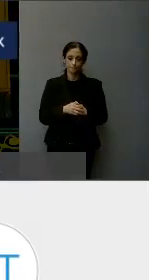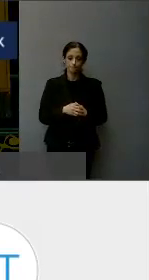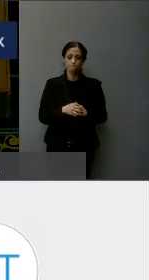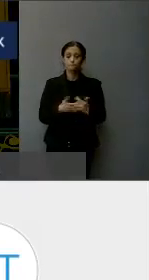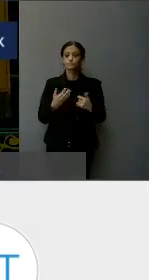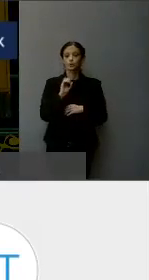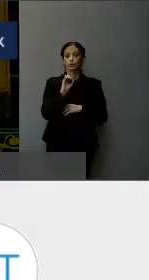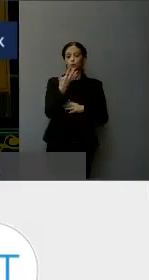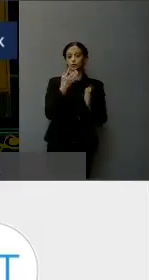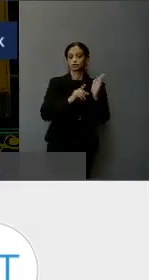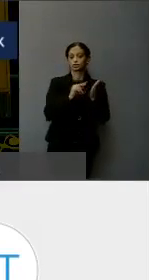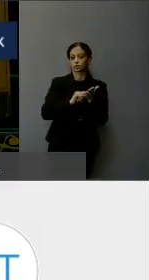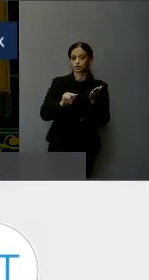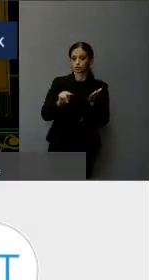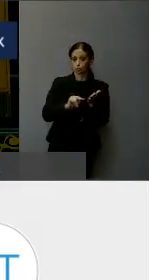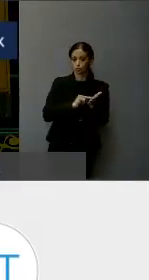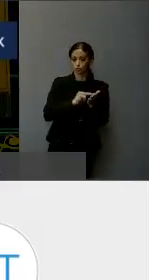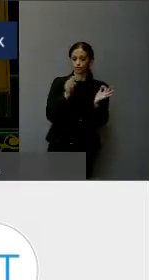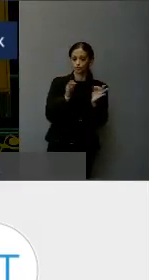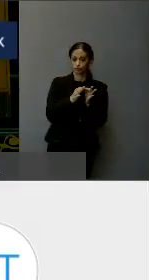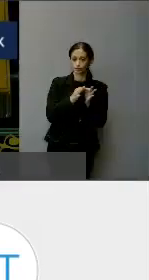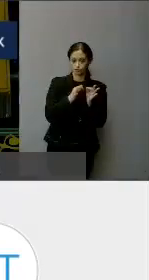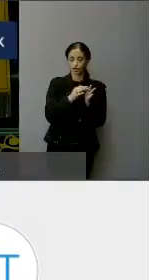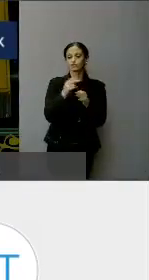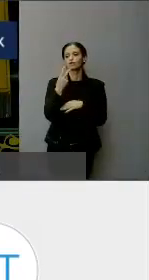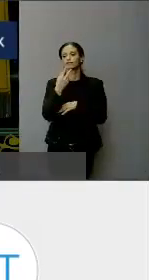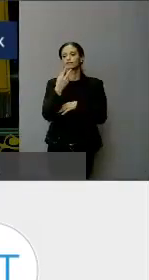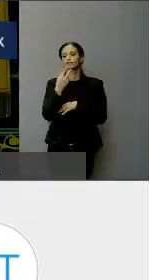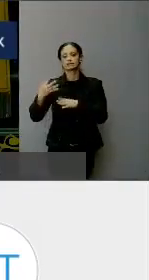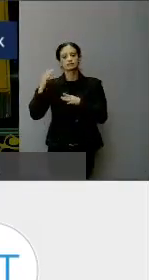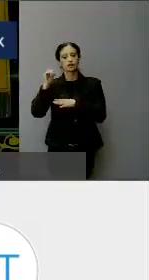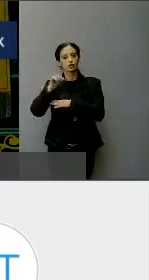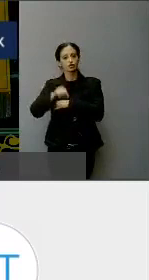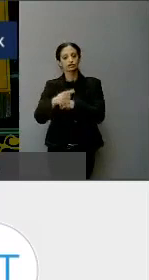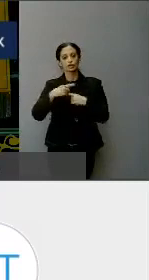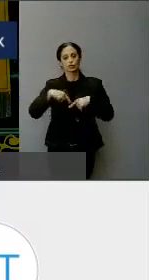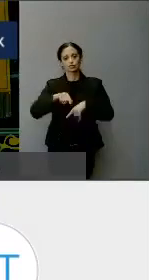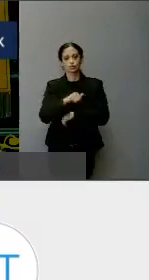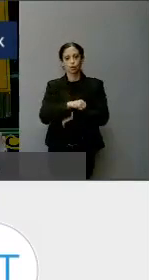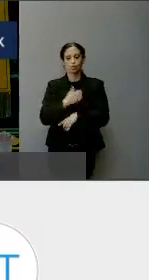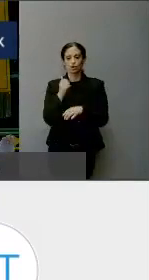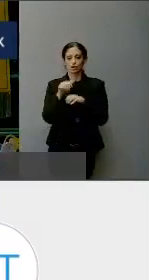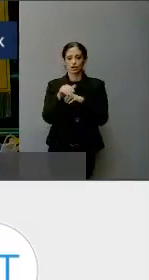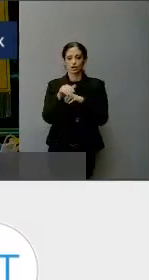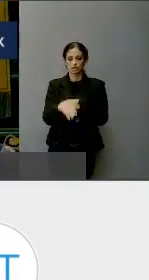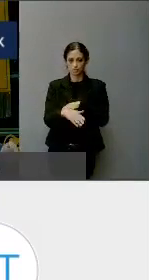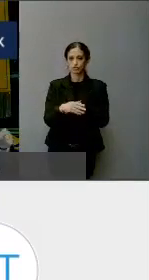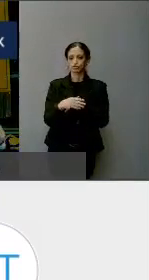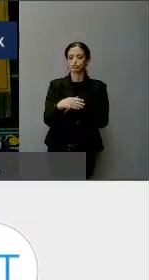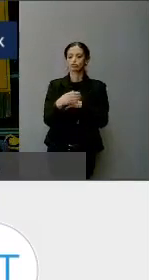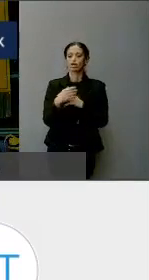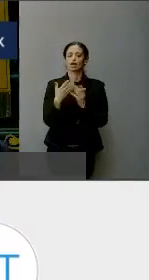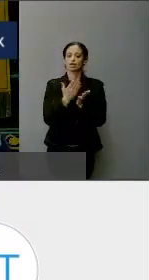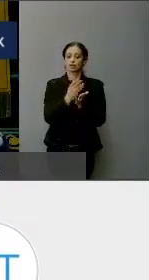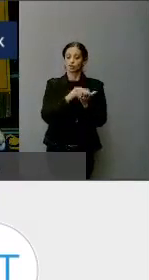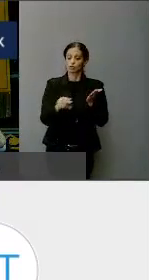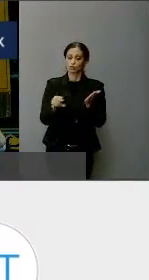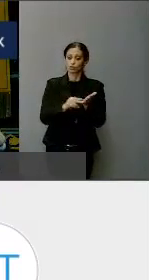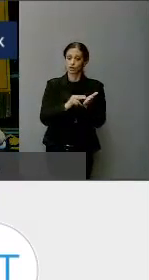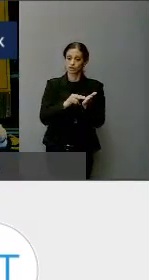15 voti favorevoli 23 contrari del consiglio comunale respinge il numero 37 votiamo ora